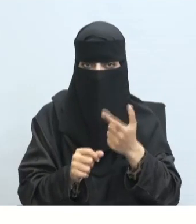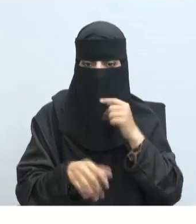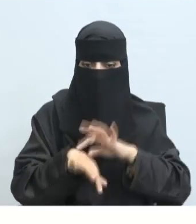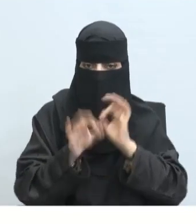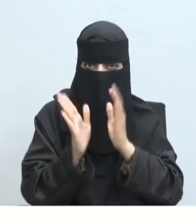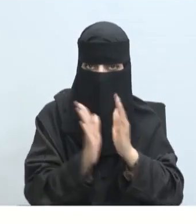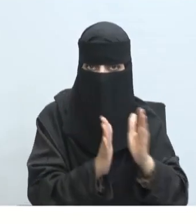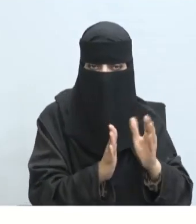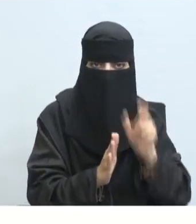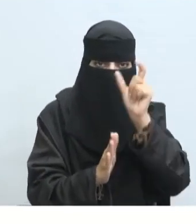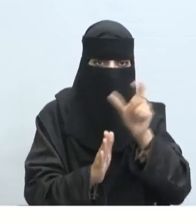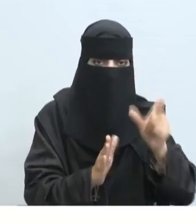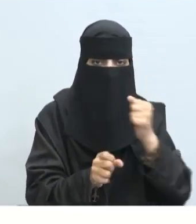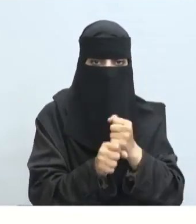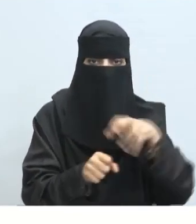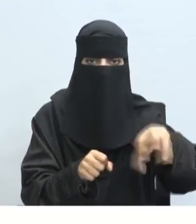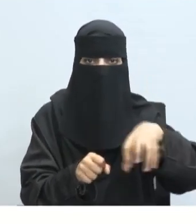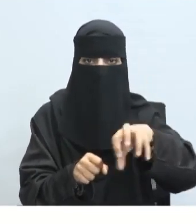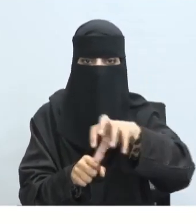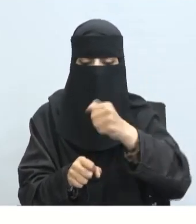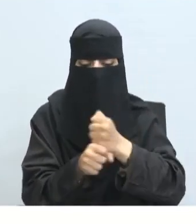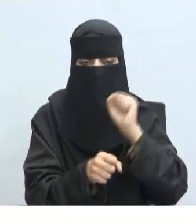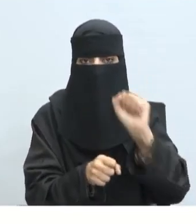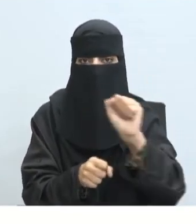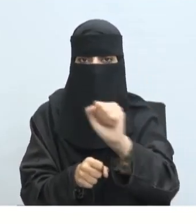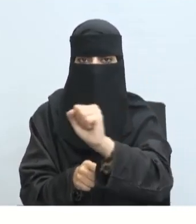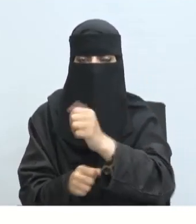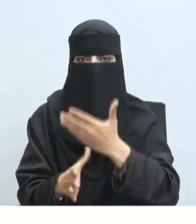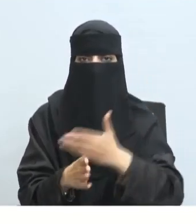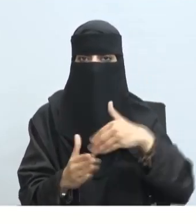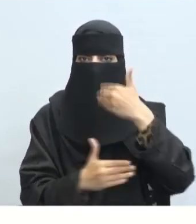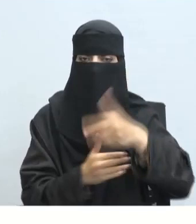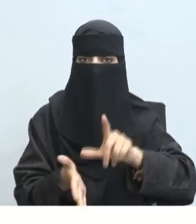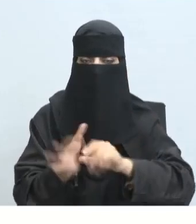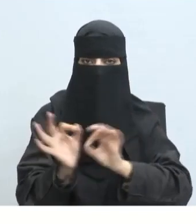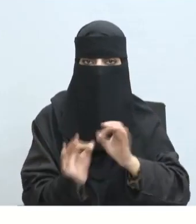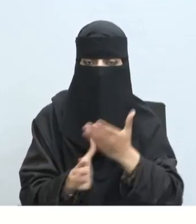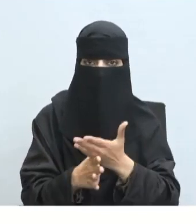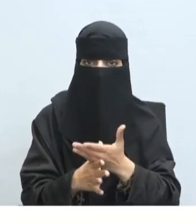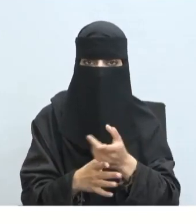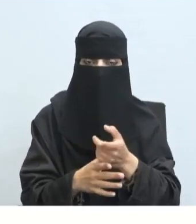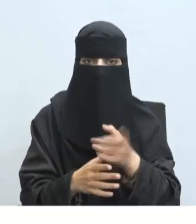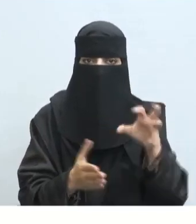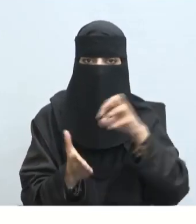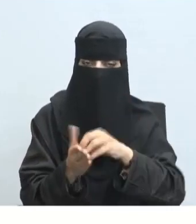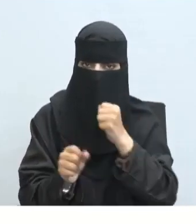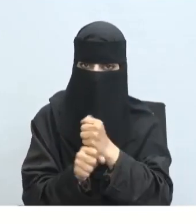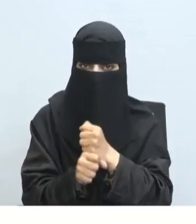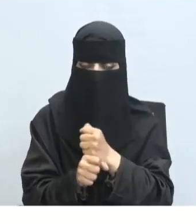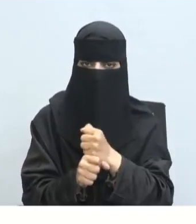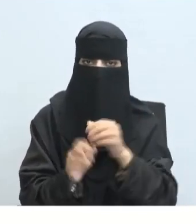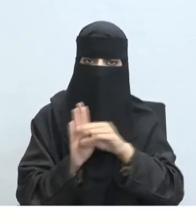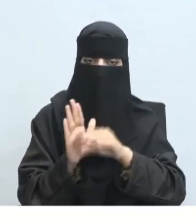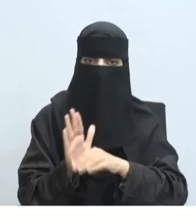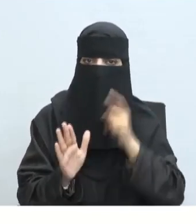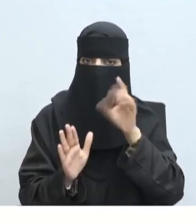زمني كل فرد يتناول جزء وهذا بعد ذلك نخطط للمشروع نضع المهام نحدد مهام